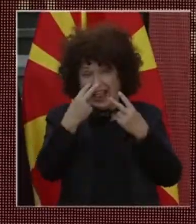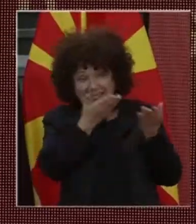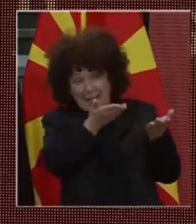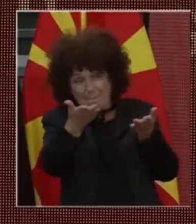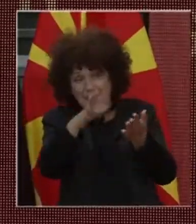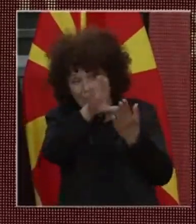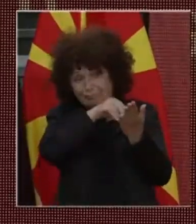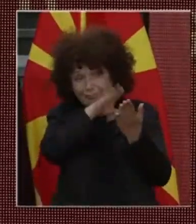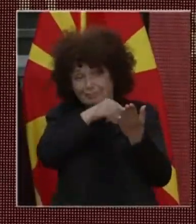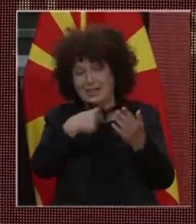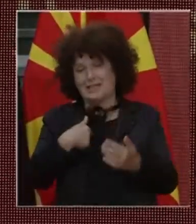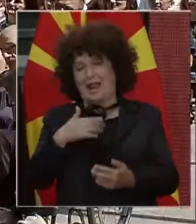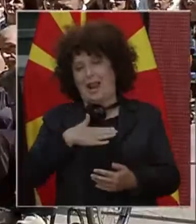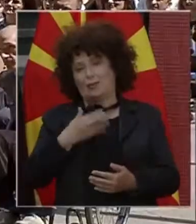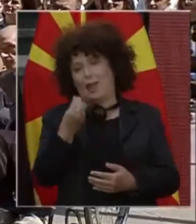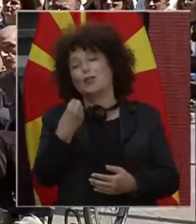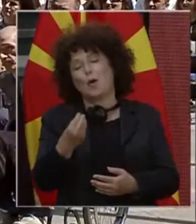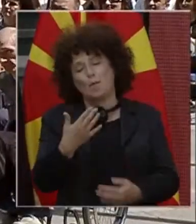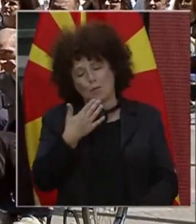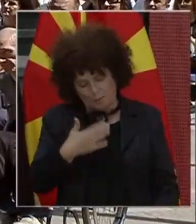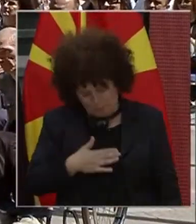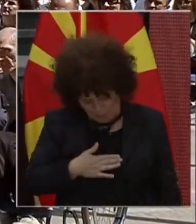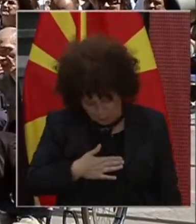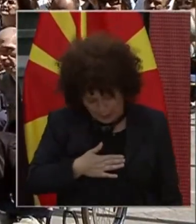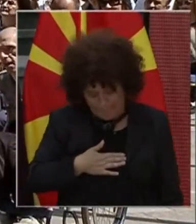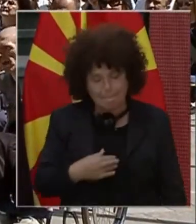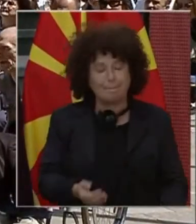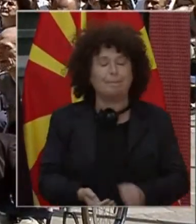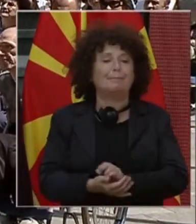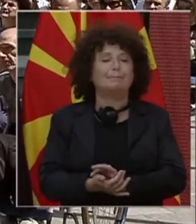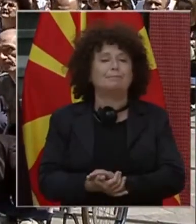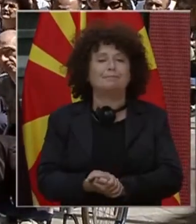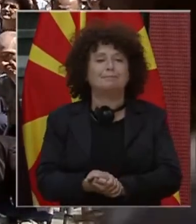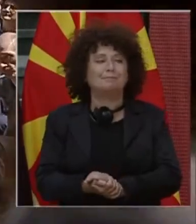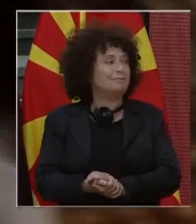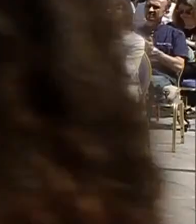нив за наше добро. Благодарам.